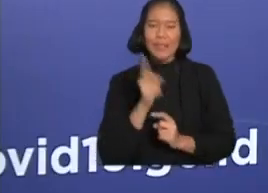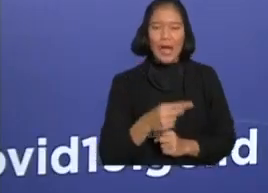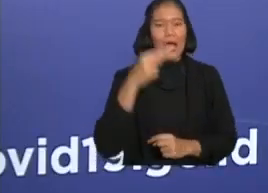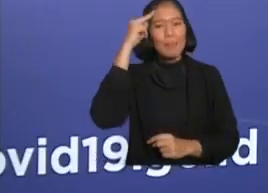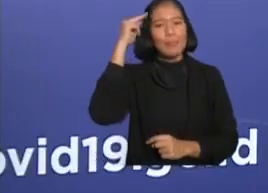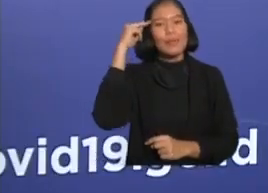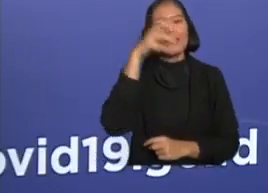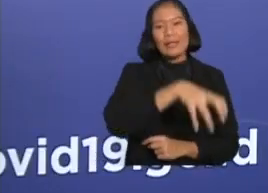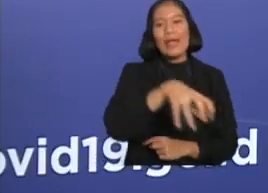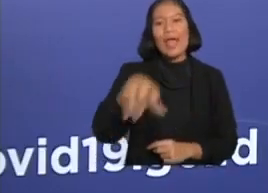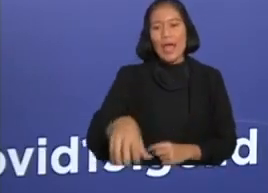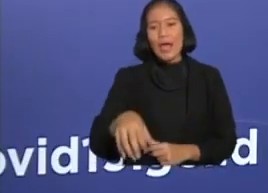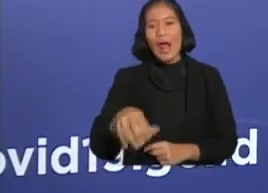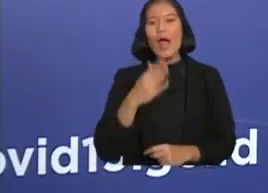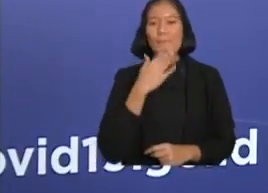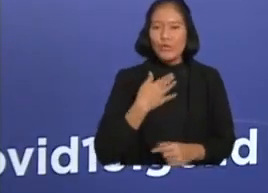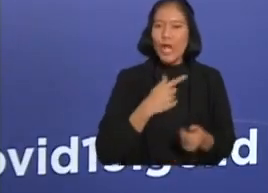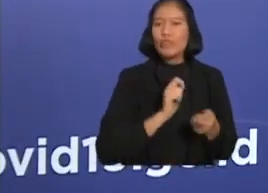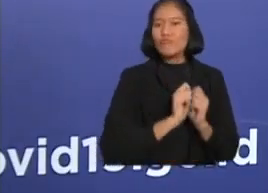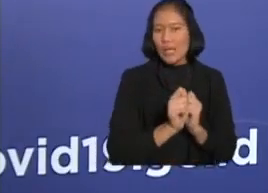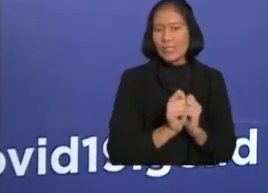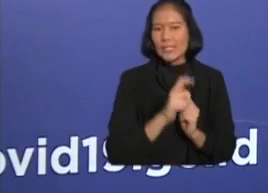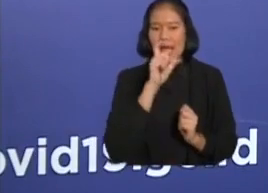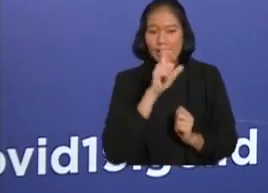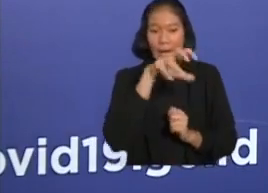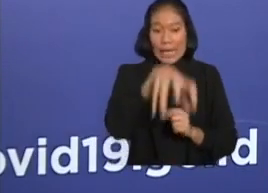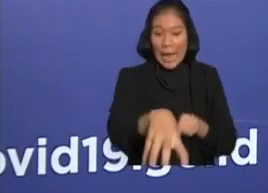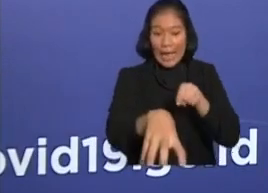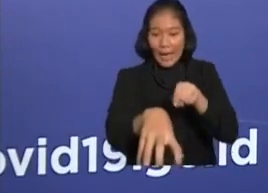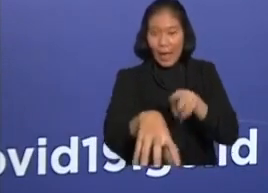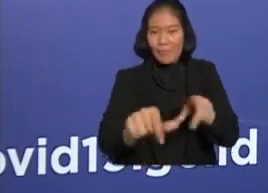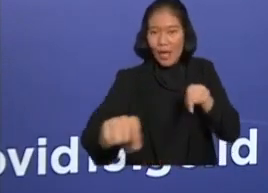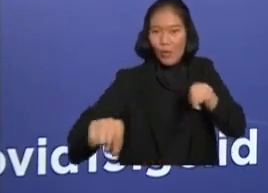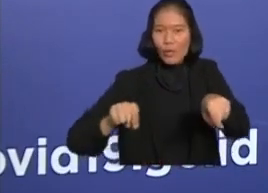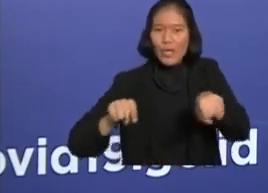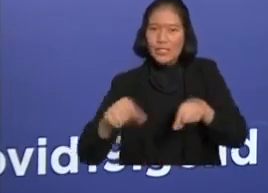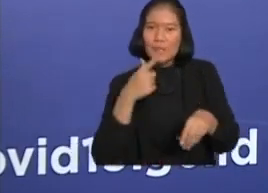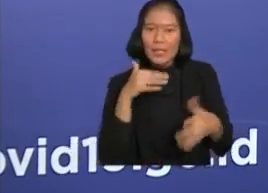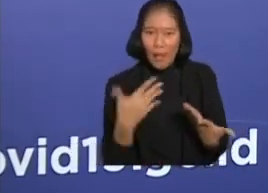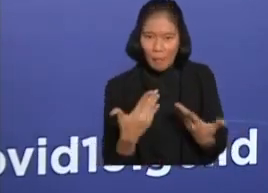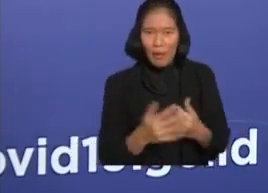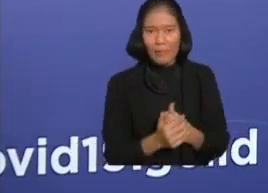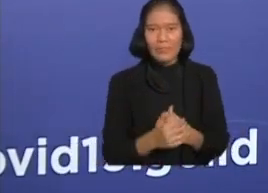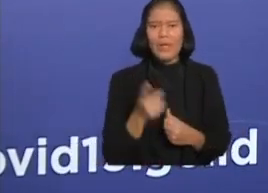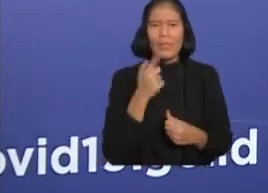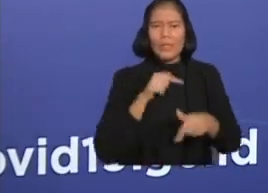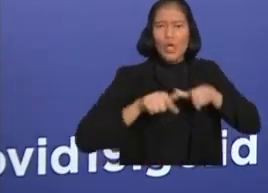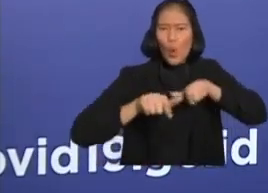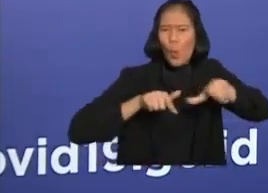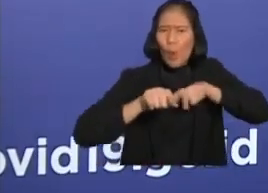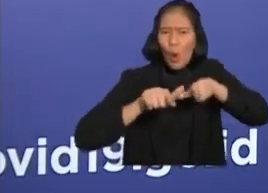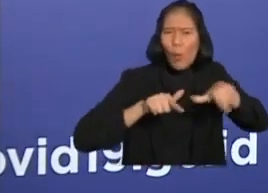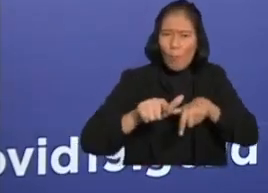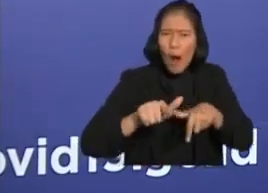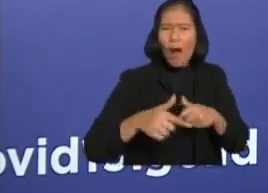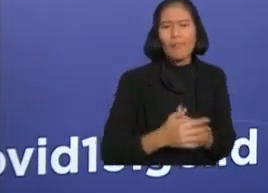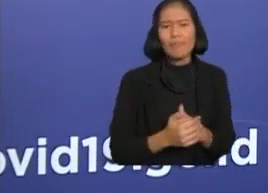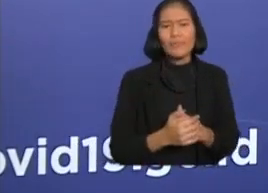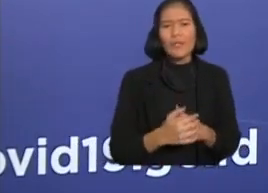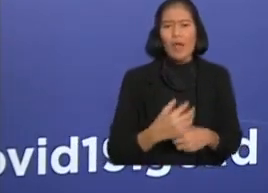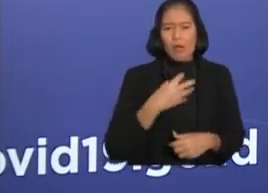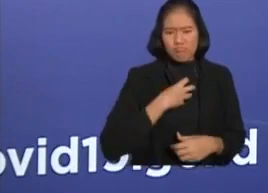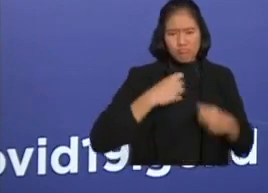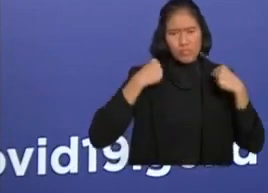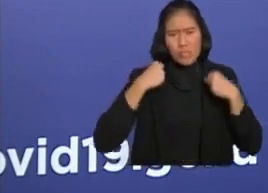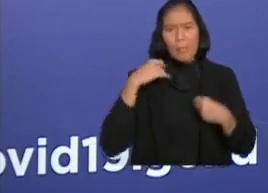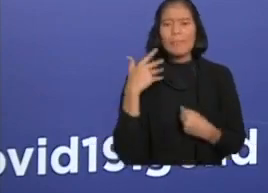supaya betul-betul bisa menang melawan covert ini Jadi ini seperti pelari maraton propose urat ganti tetap perlu ketahanan yang panjang sudah kita bisa